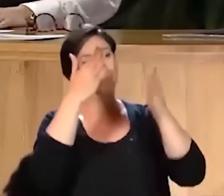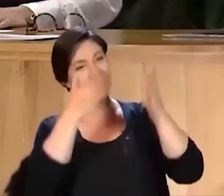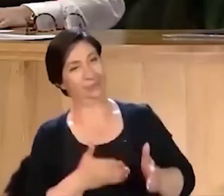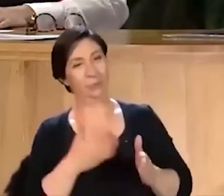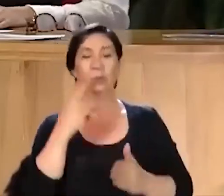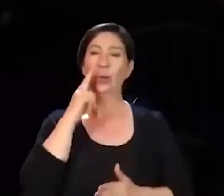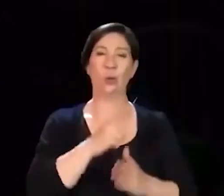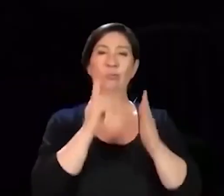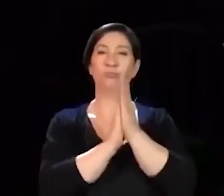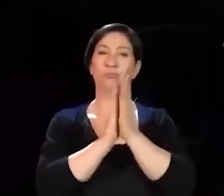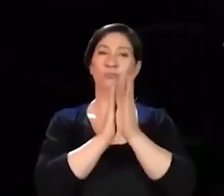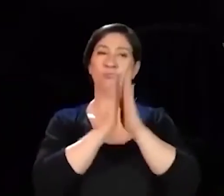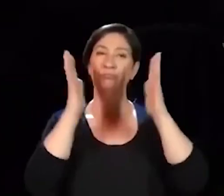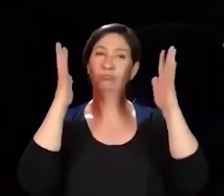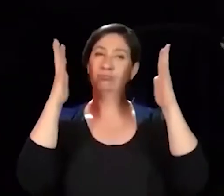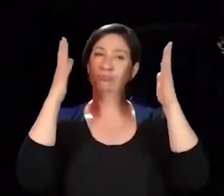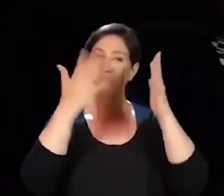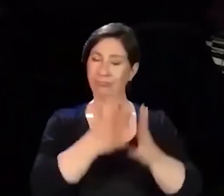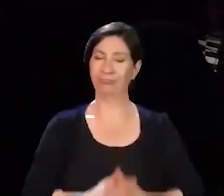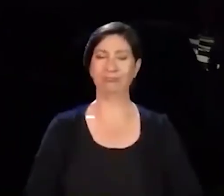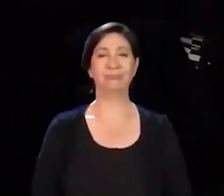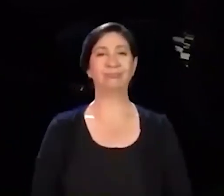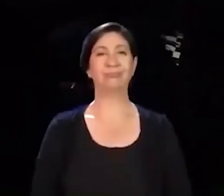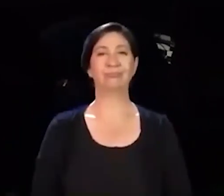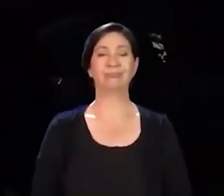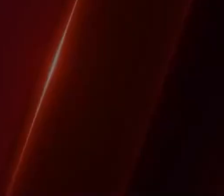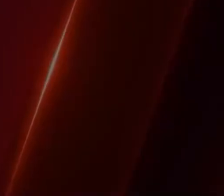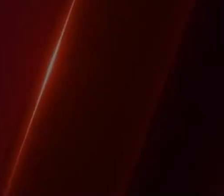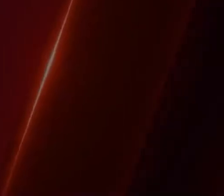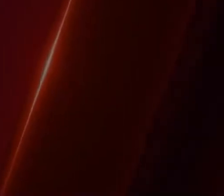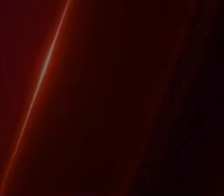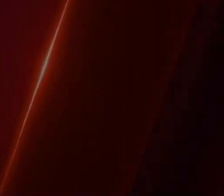harikası alkışlıyoruz ve saniye davet ediyoruz